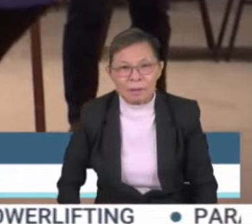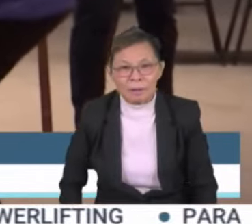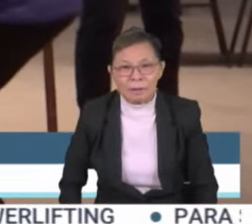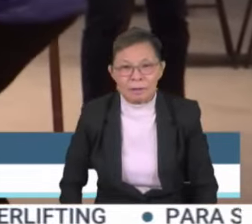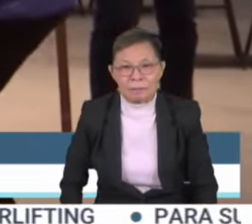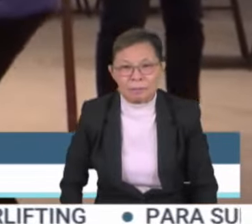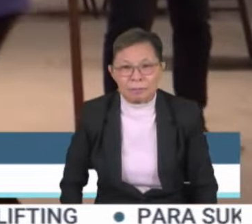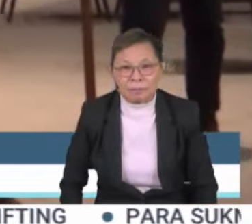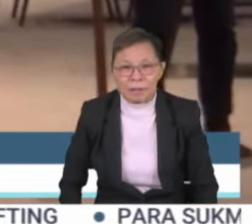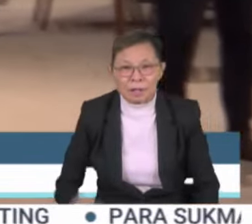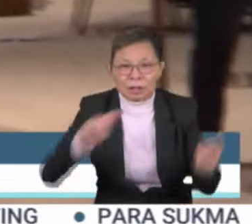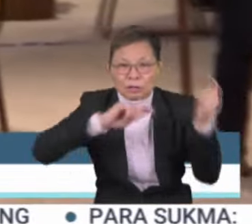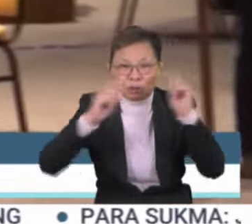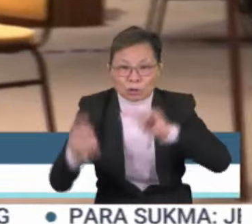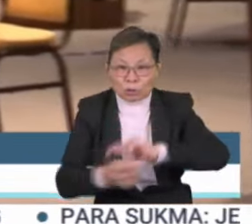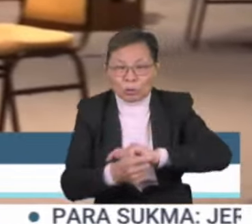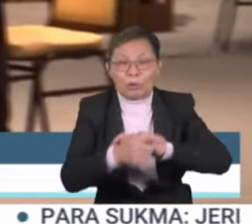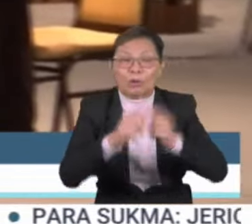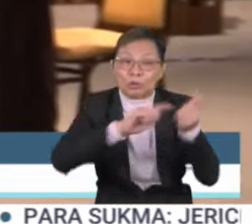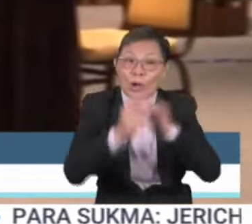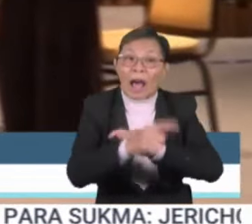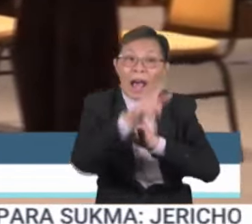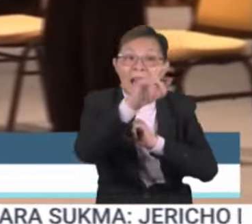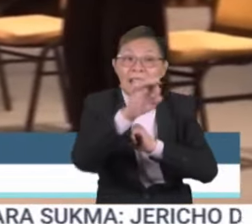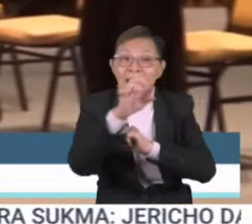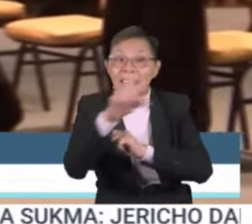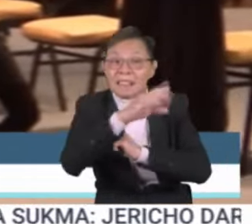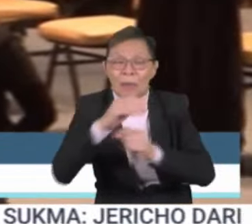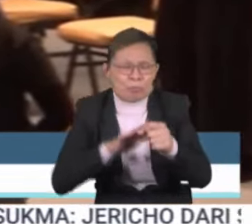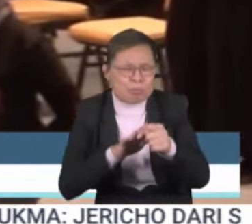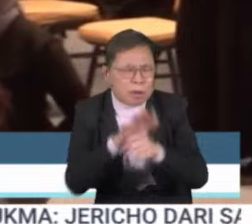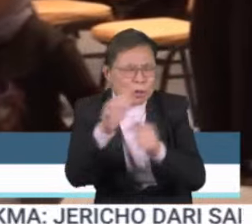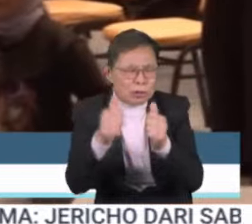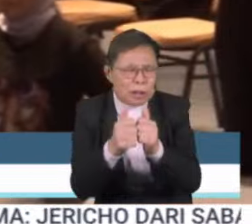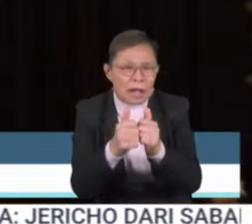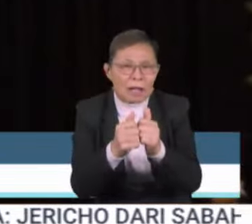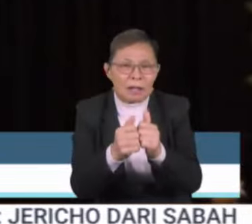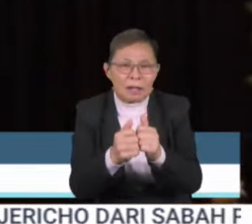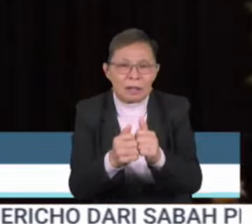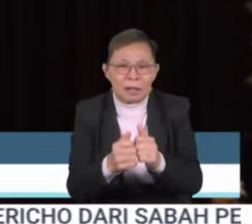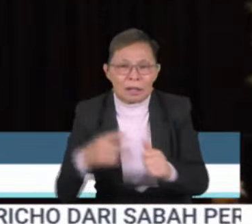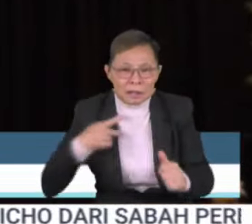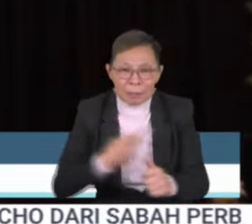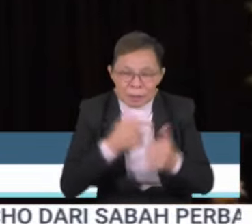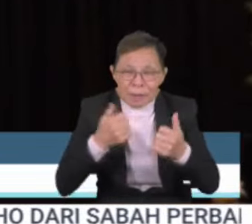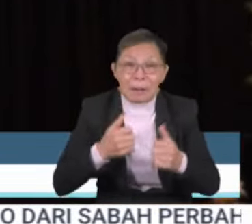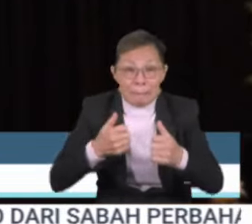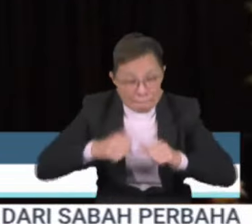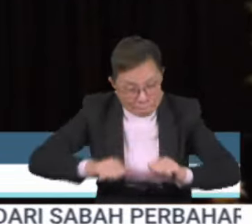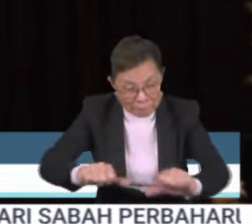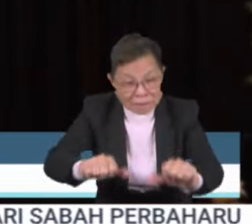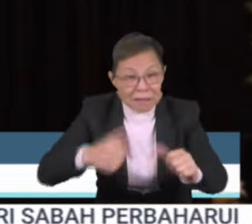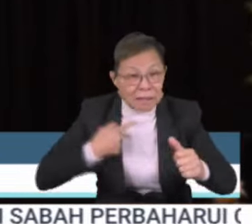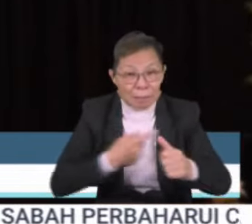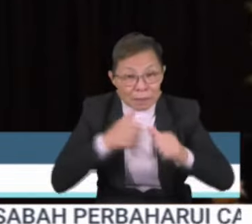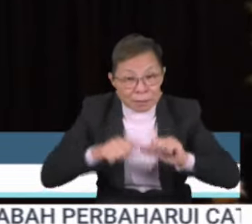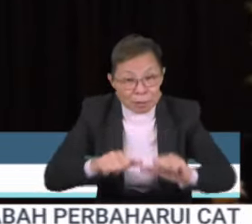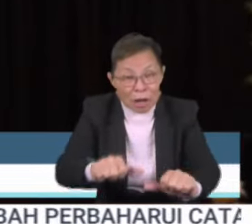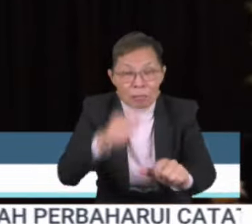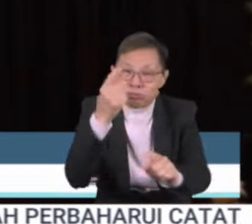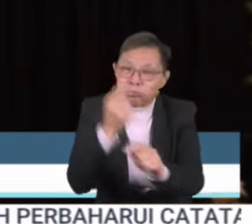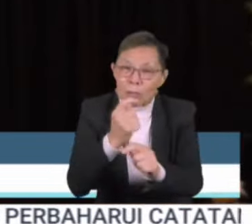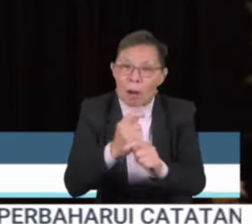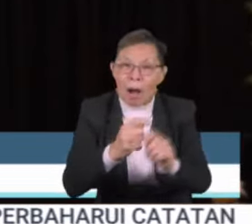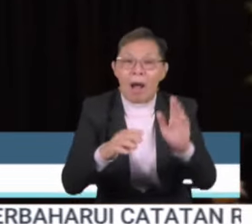dengan latar ini kita tukar pada bentuk LED dan penuh dengan bentuk-bentuk. Tapi kami masih mengekalkan